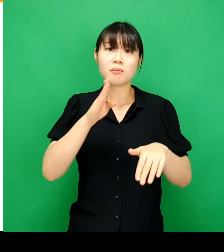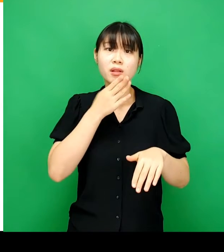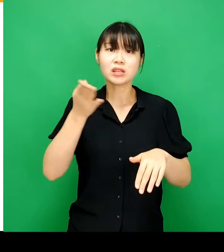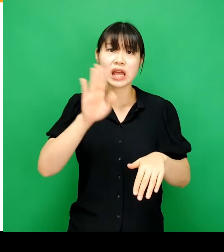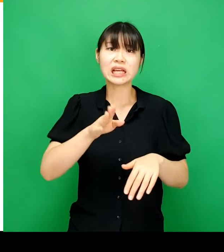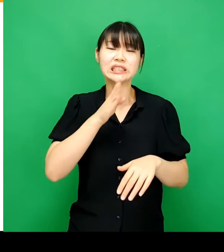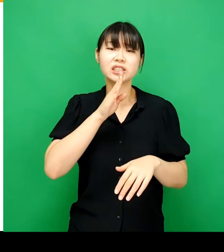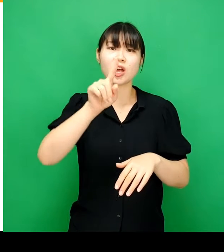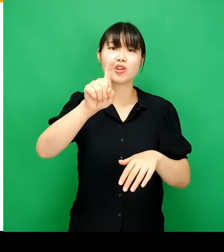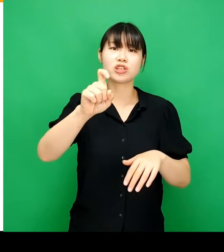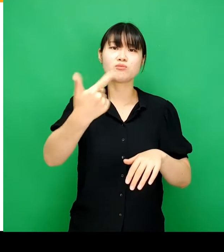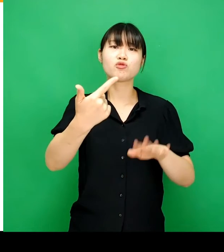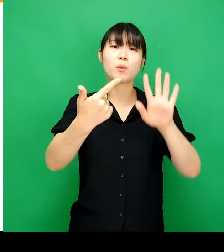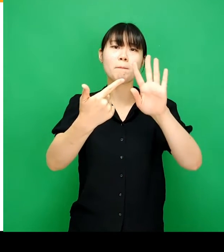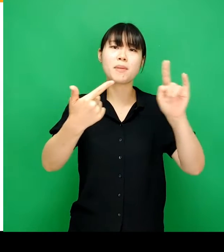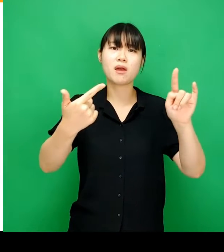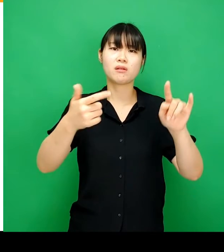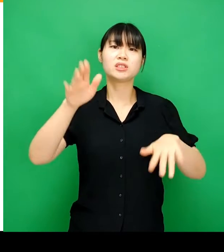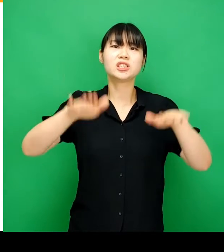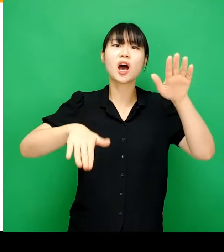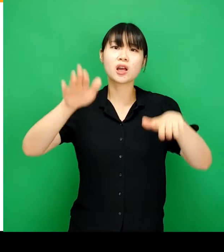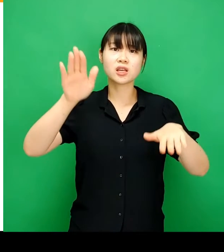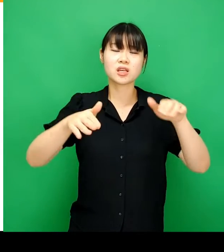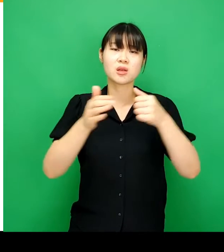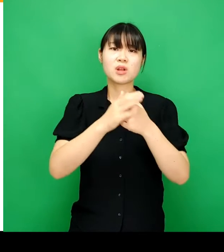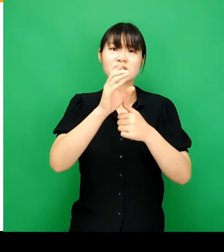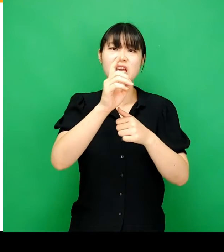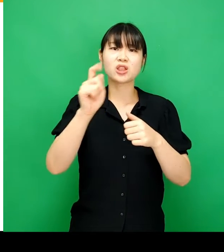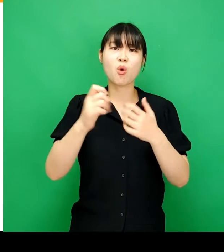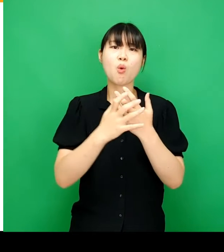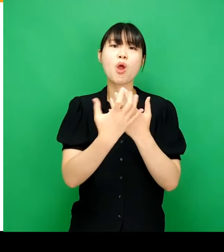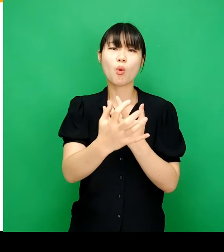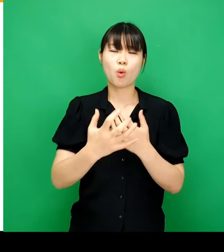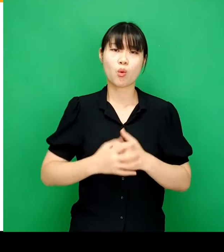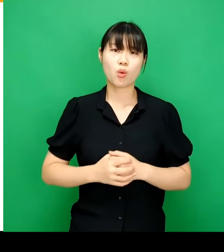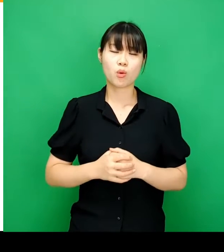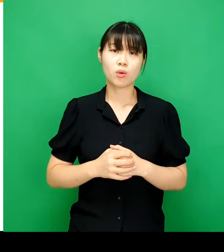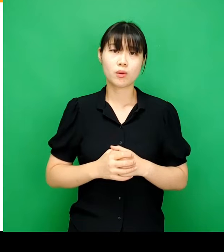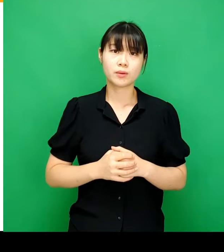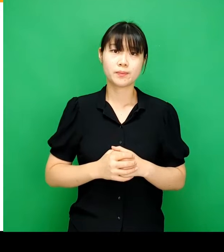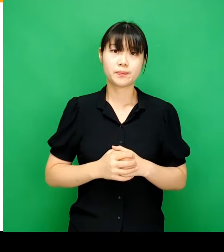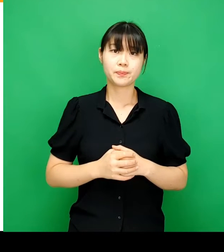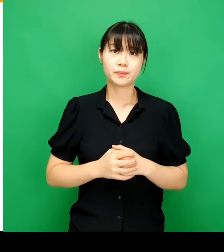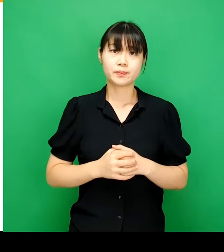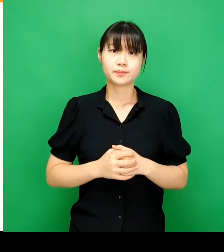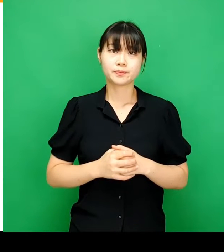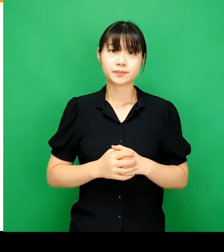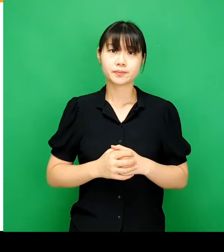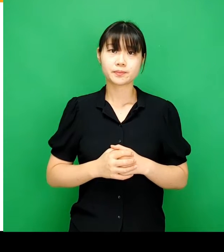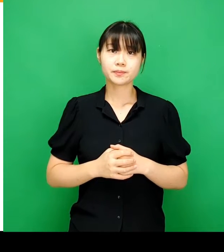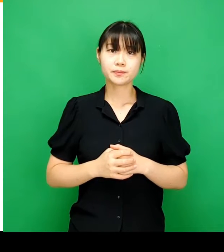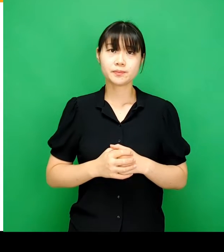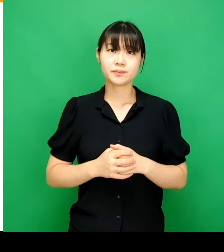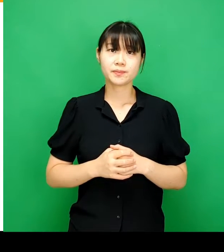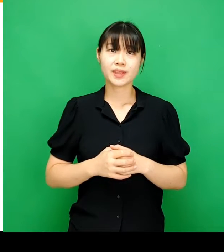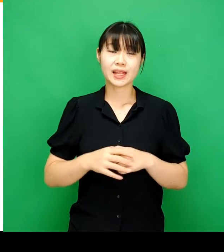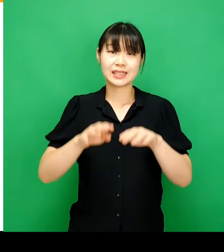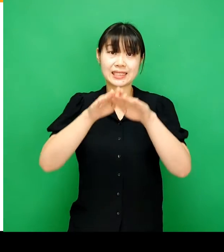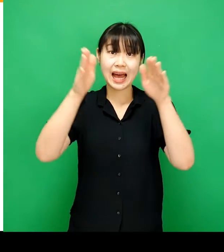나야 하는데 실제로는 16배만큼 차이 나게 되면서 데이터가 왜곡되었습니다.